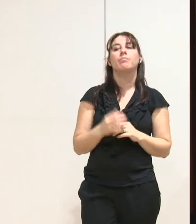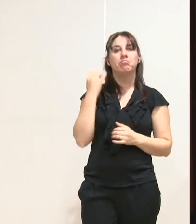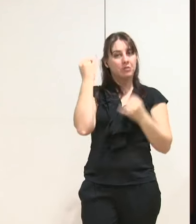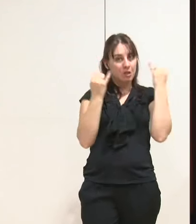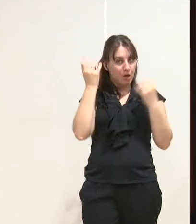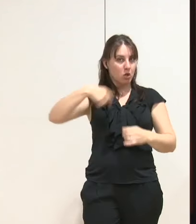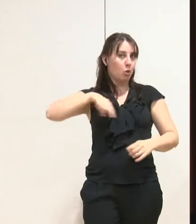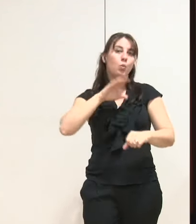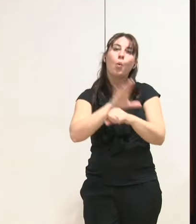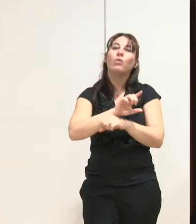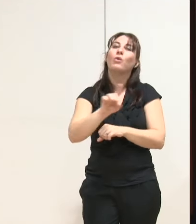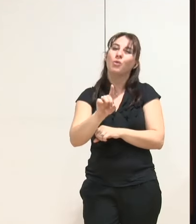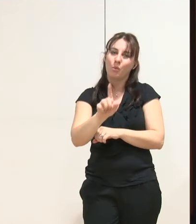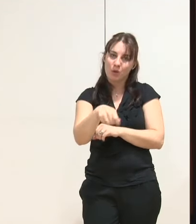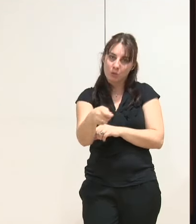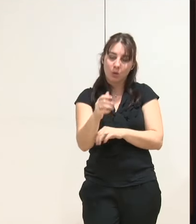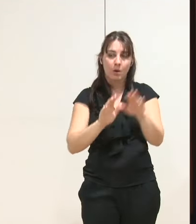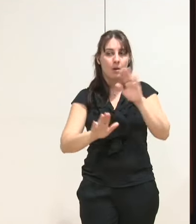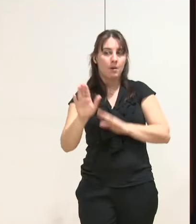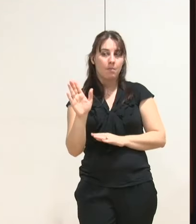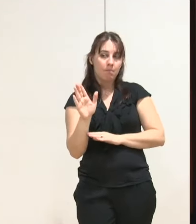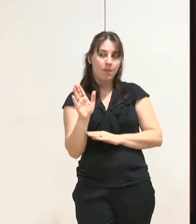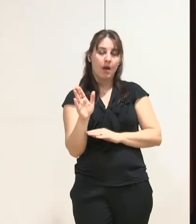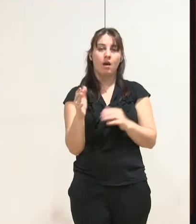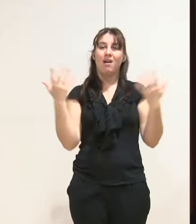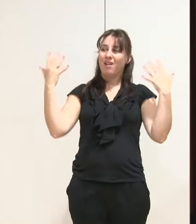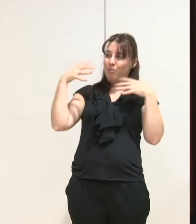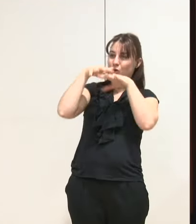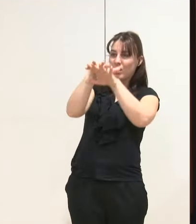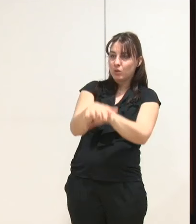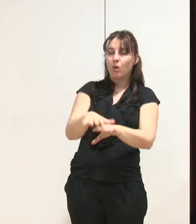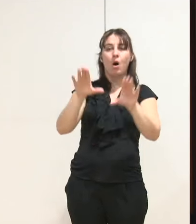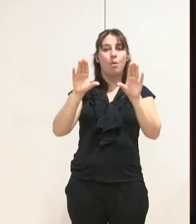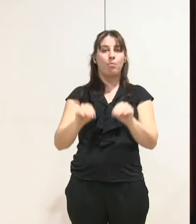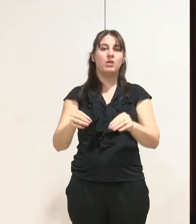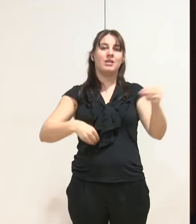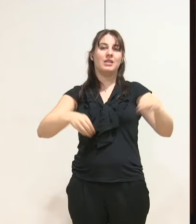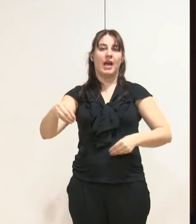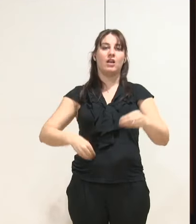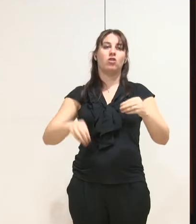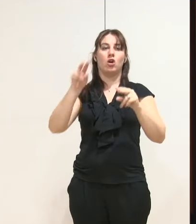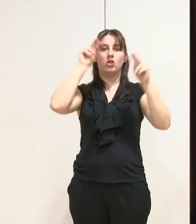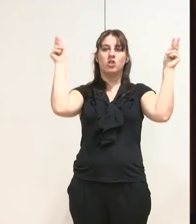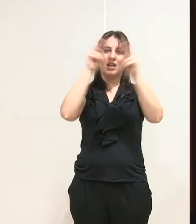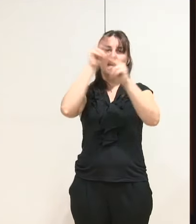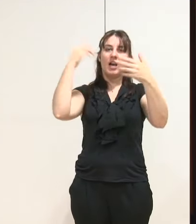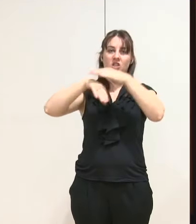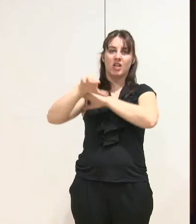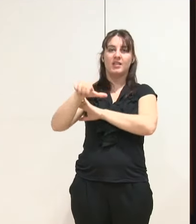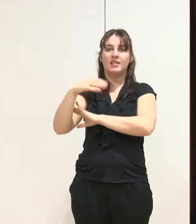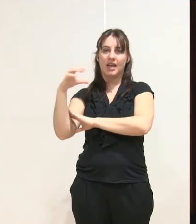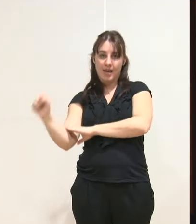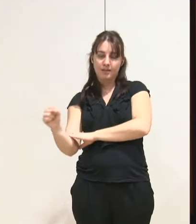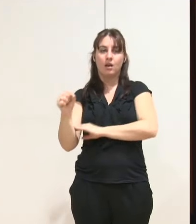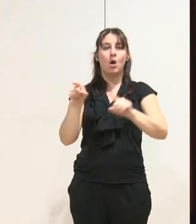ne nous y opposerons pas la création la mutualisation du poste de directeur général du CCAS et d'un poste de directeur